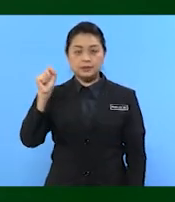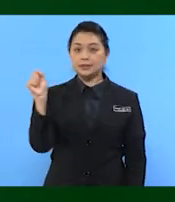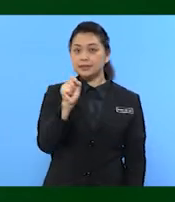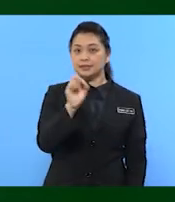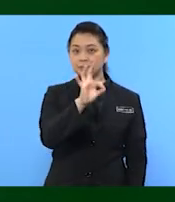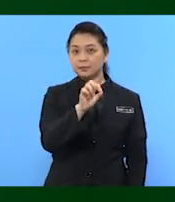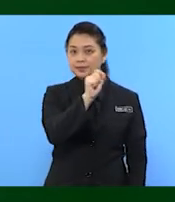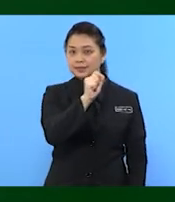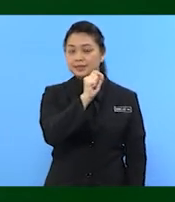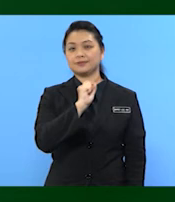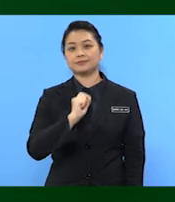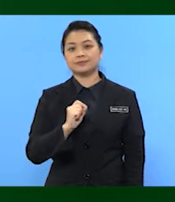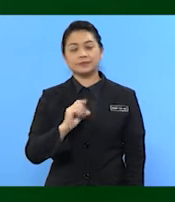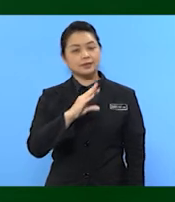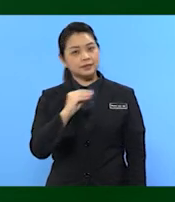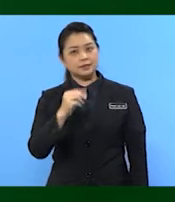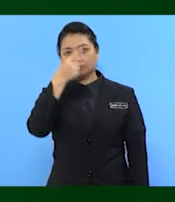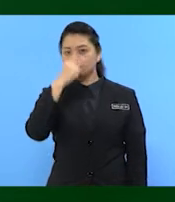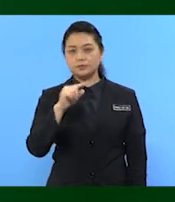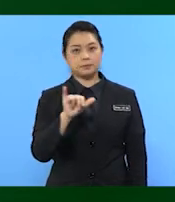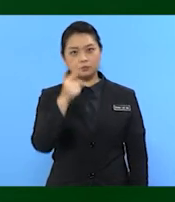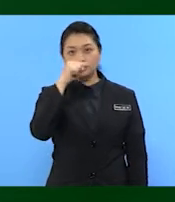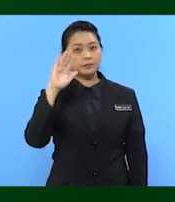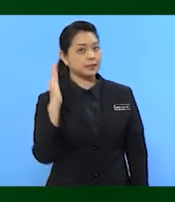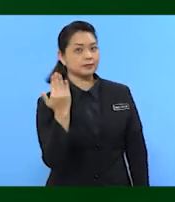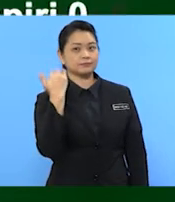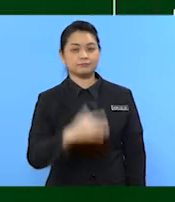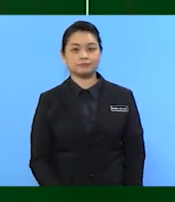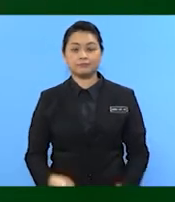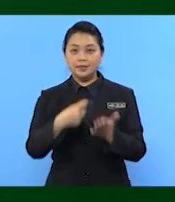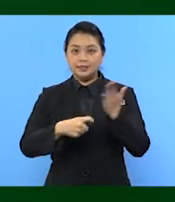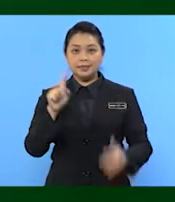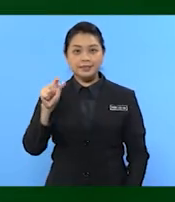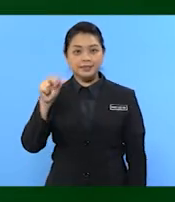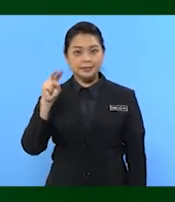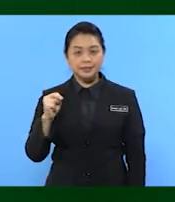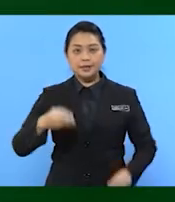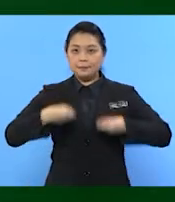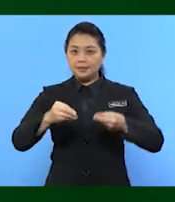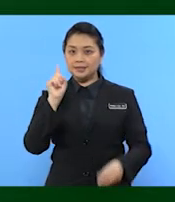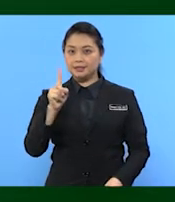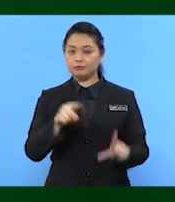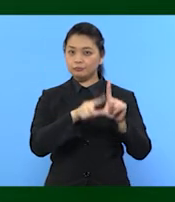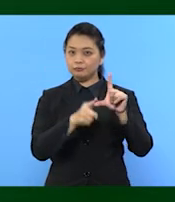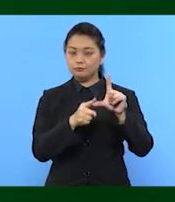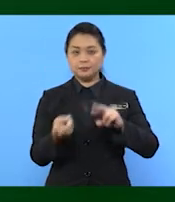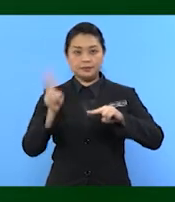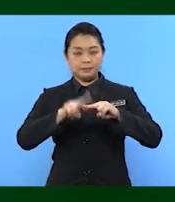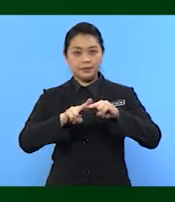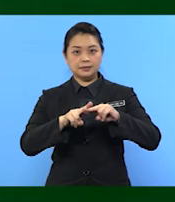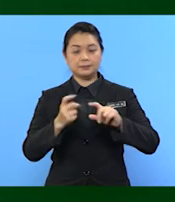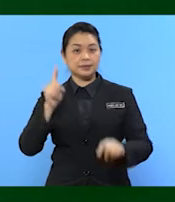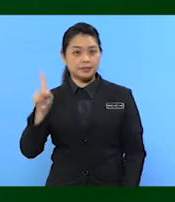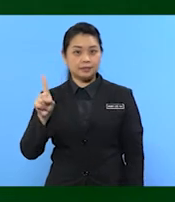ke 90 darjah dan begitu juga sebaliknya. Nilai tangen bagi suatu sudut bertambah